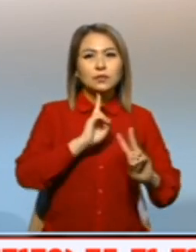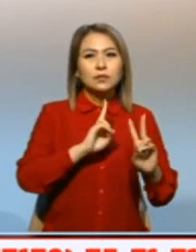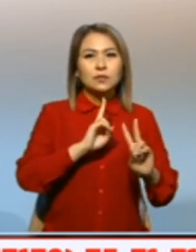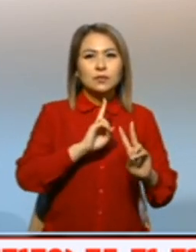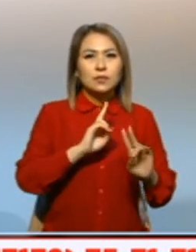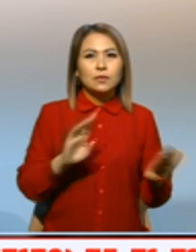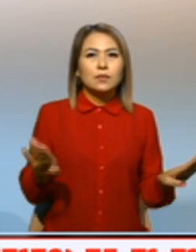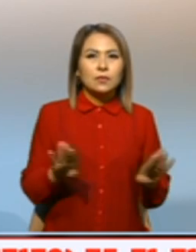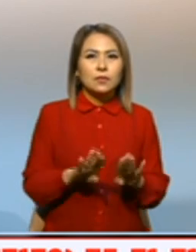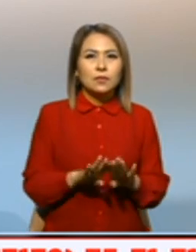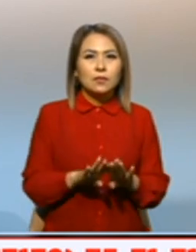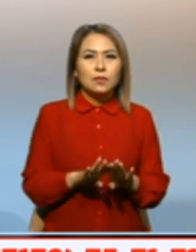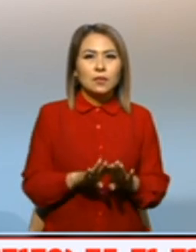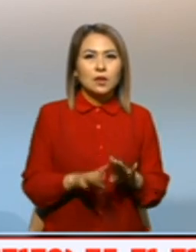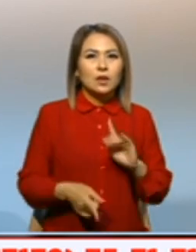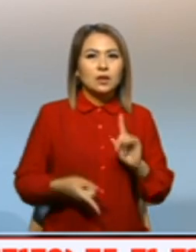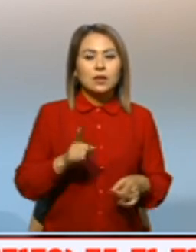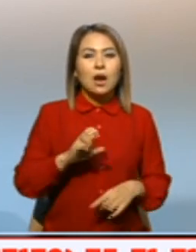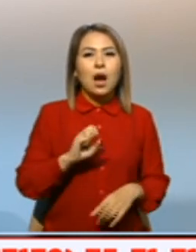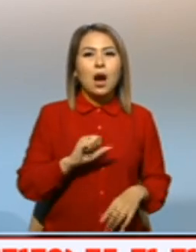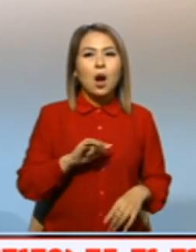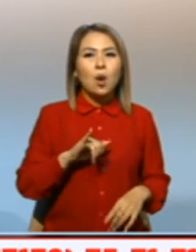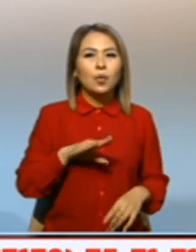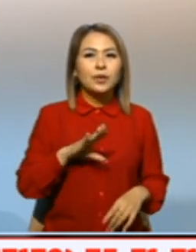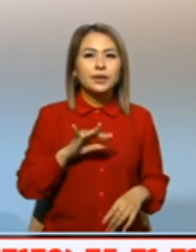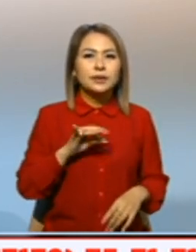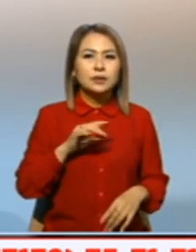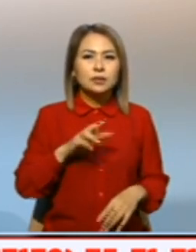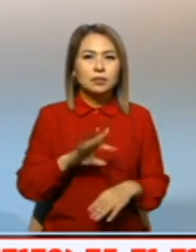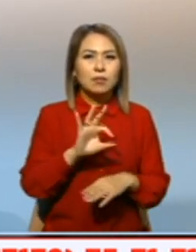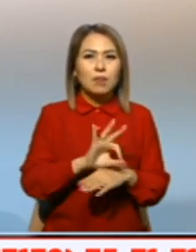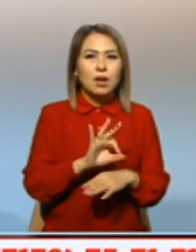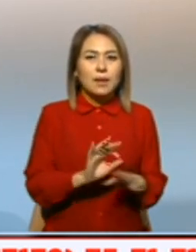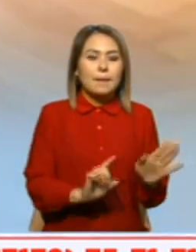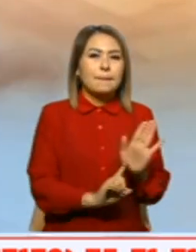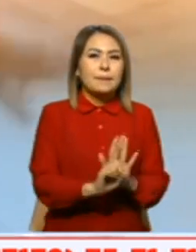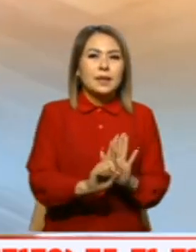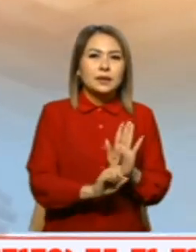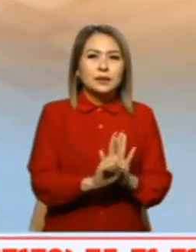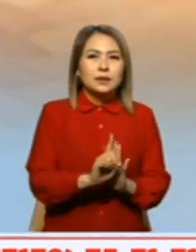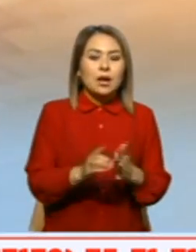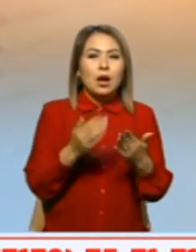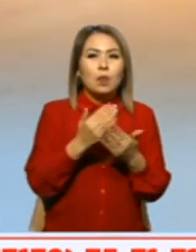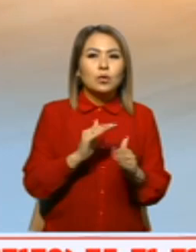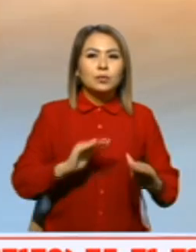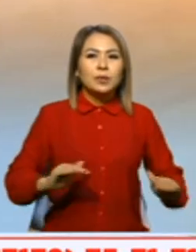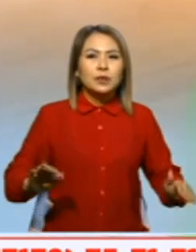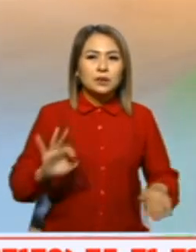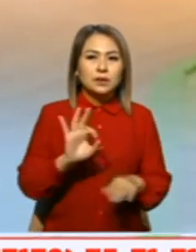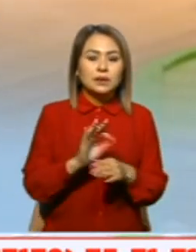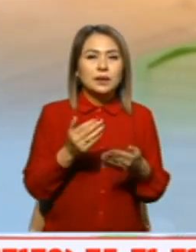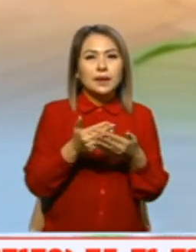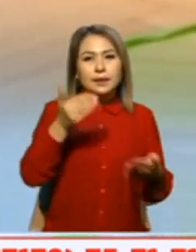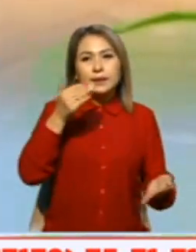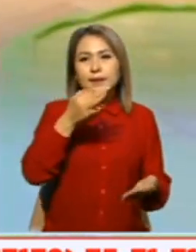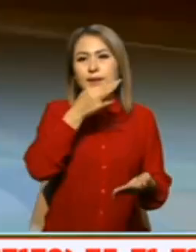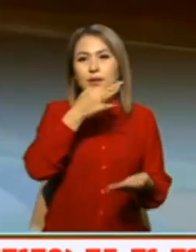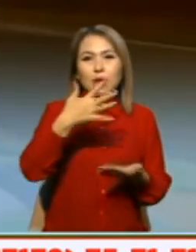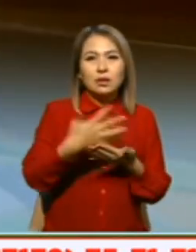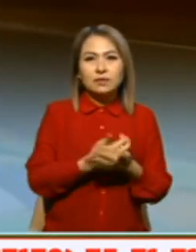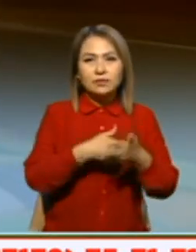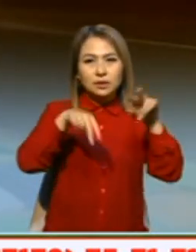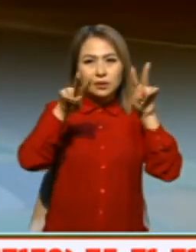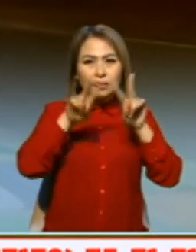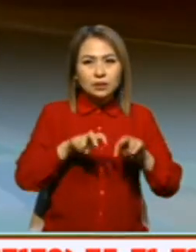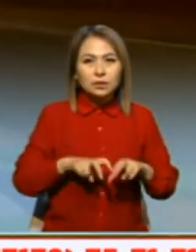Бұл нағыз осы аутизм жағдайының алғашқы белгілері болып саналады. Ал бұл белгілерді ерте анықтау үшін баланы тексерістен